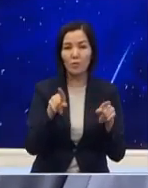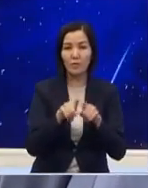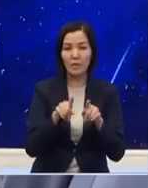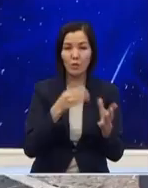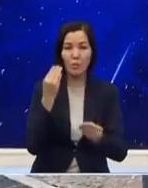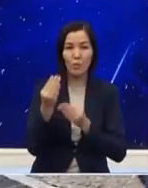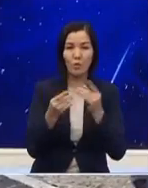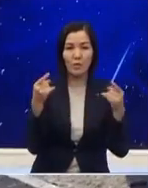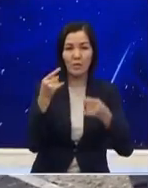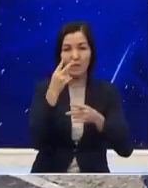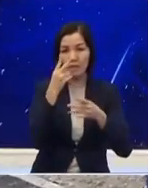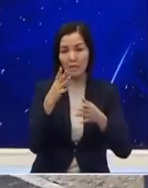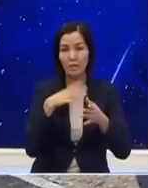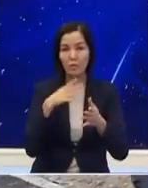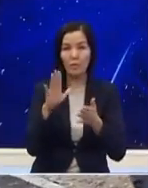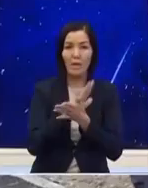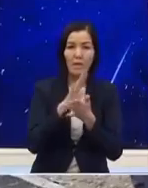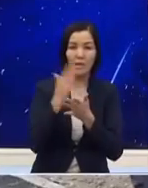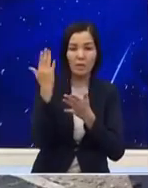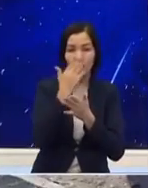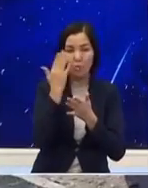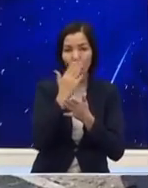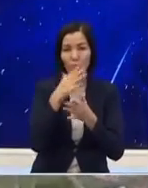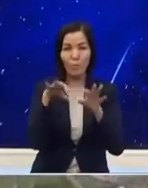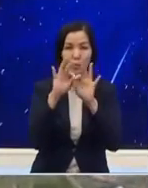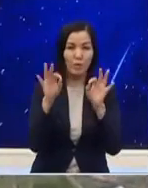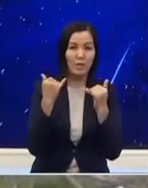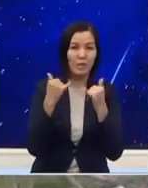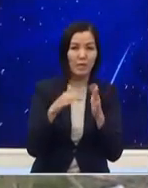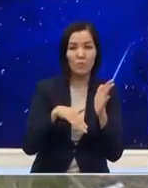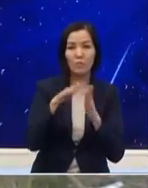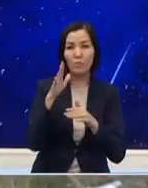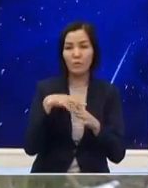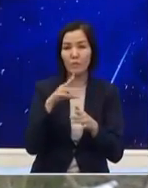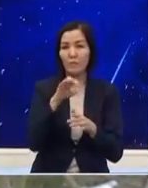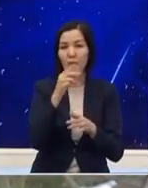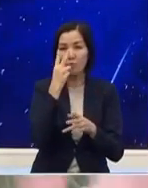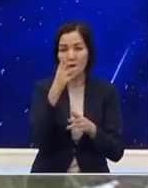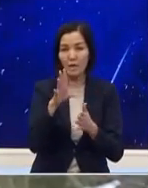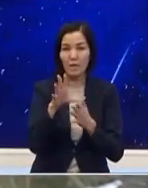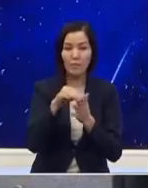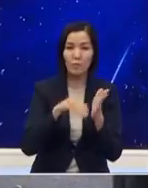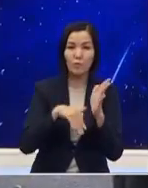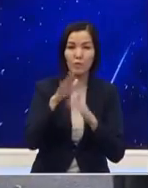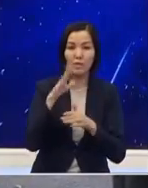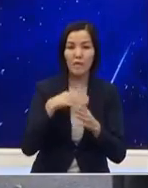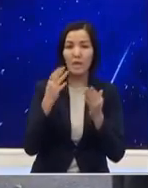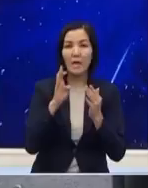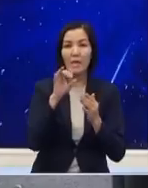ойынын теледидардан көріп, газет журналдан оқып, өнеріне тәнті болып өсті. Марадонаға қарап бой түзеген.